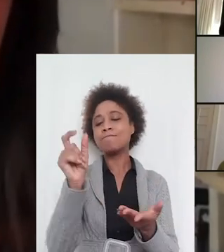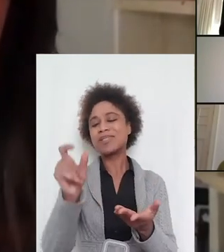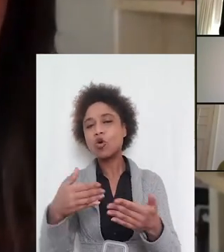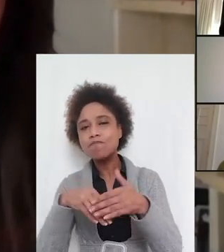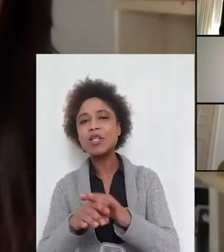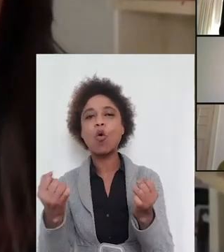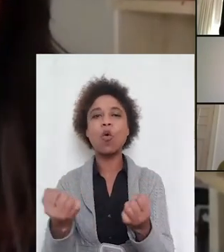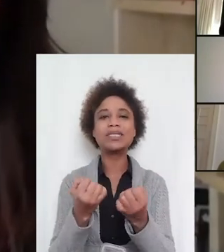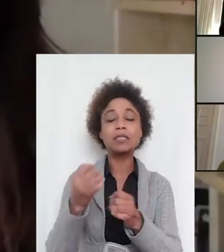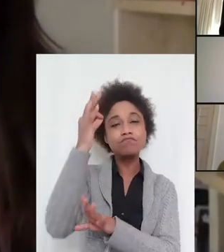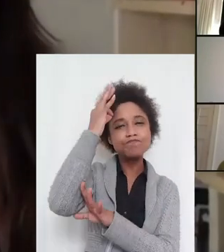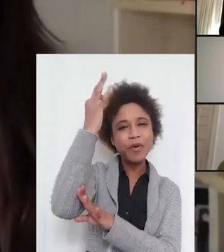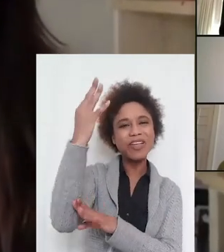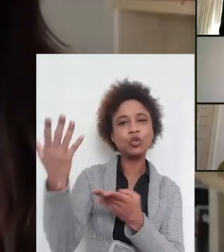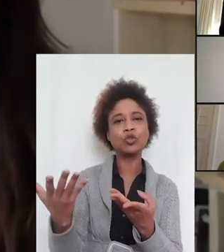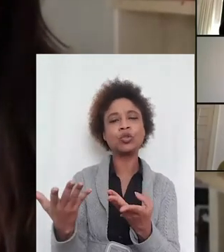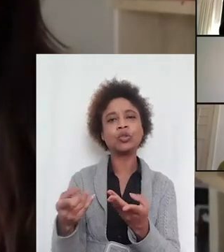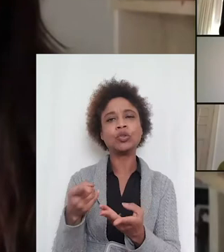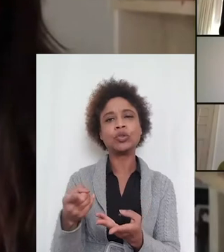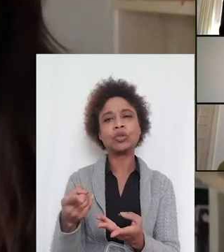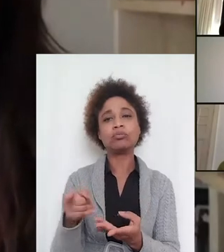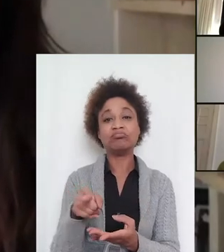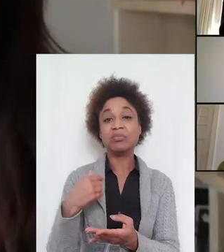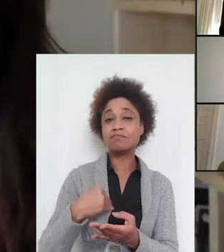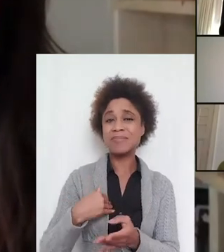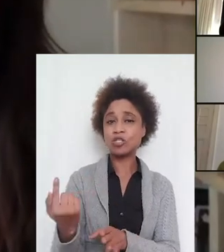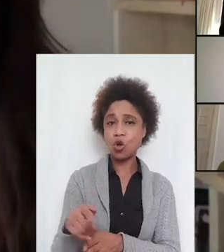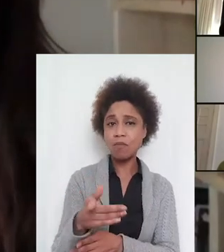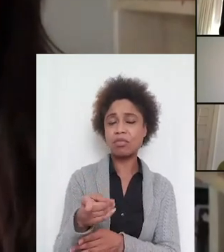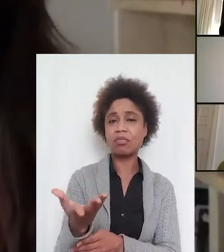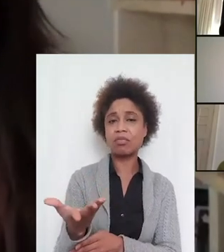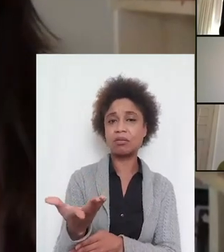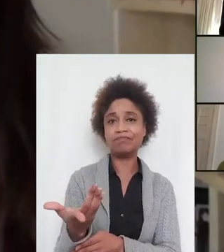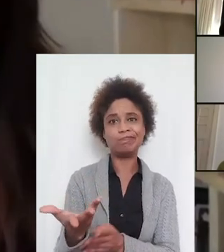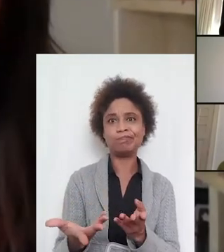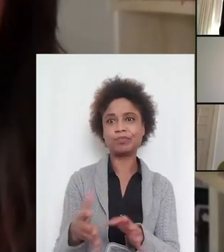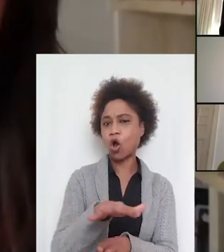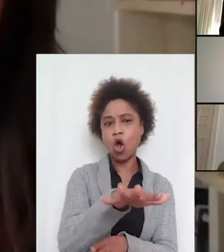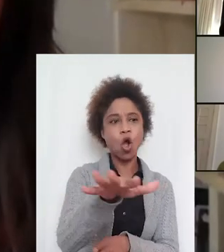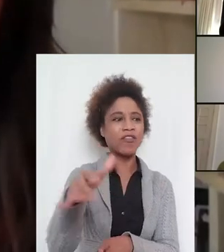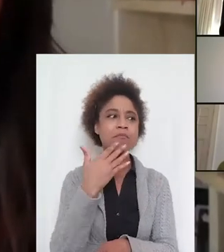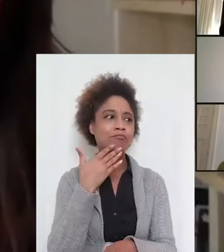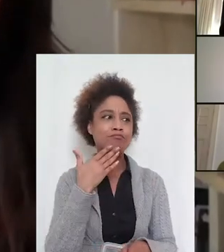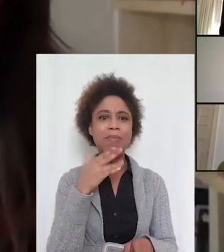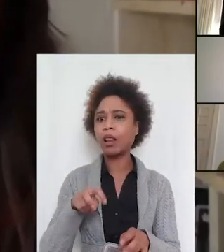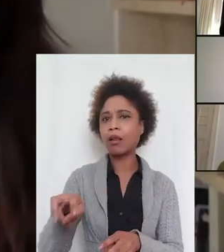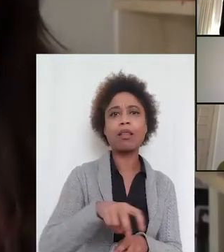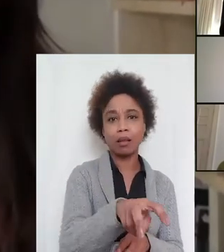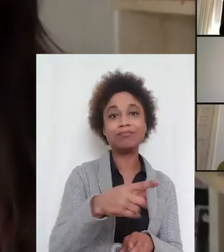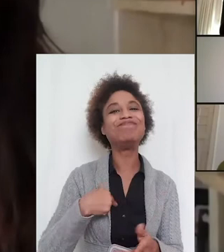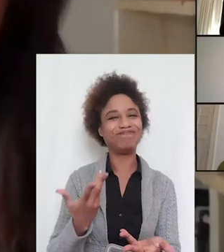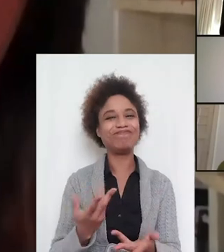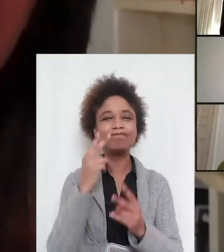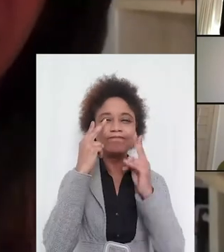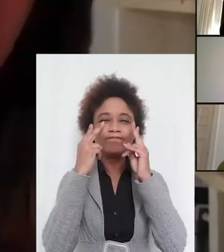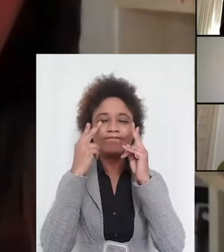die bewust is van dat er ook mensen komen die niet overal even gemakkelijk doorheen kunnen. En dat kun je heel makkelijk